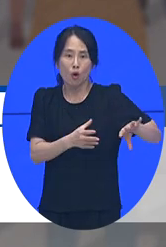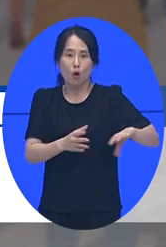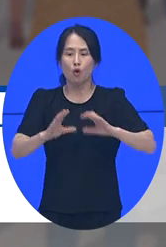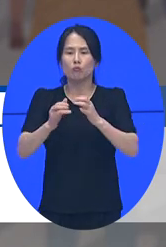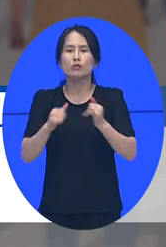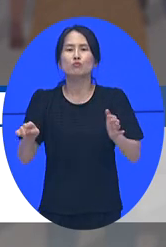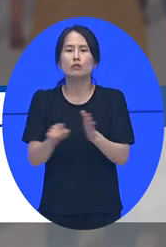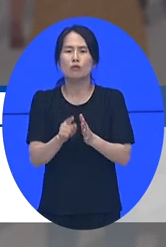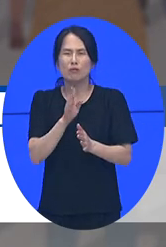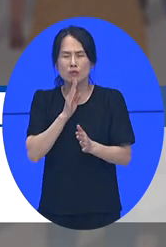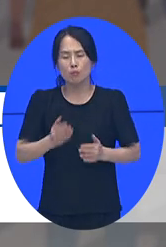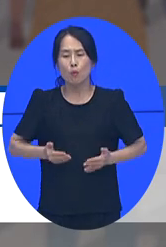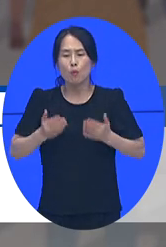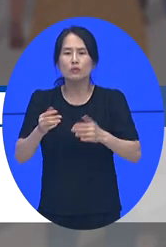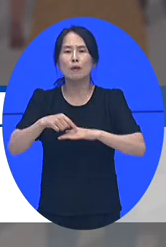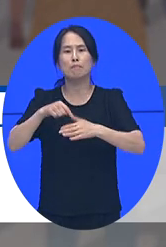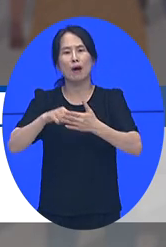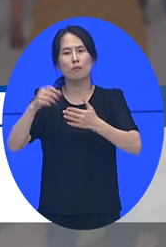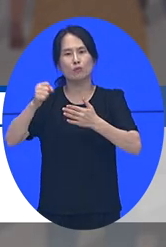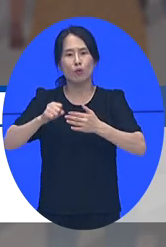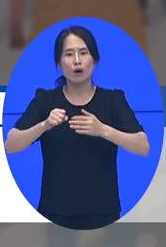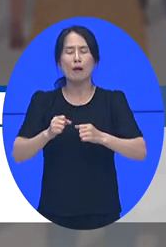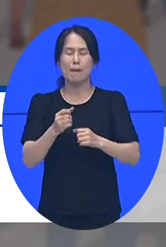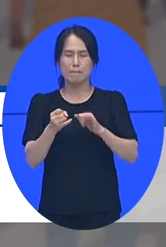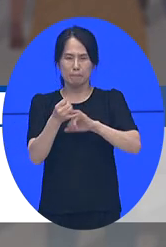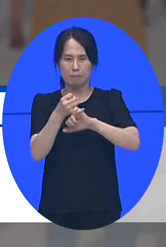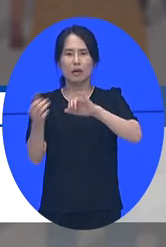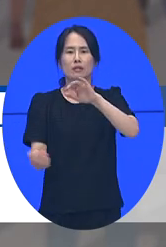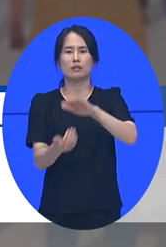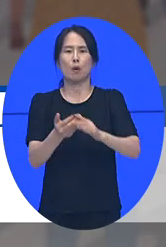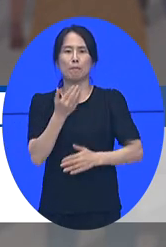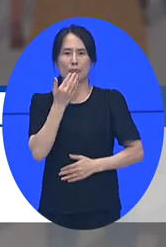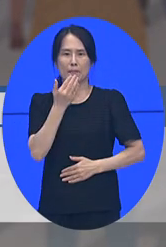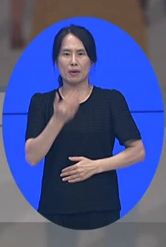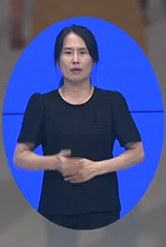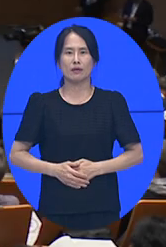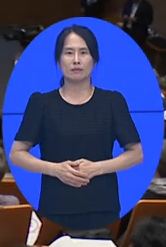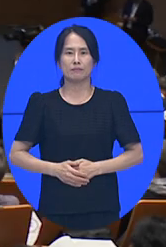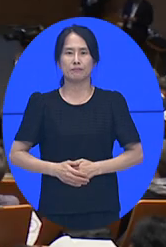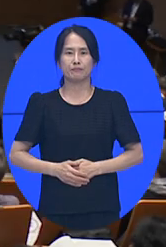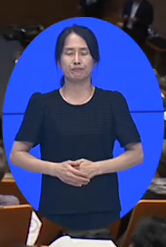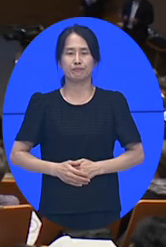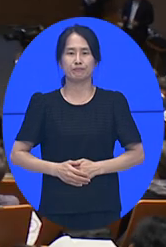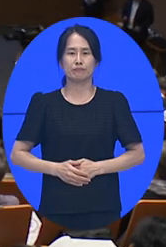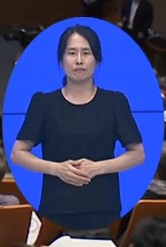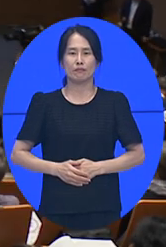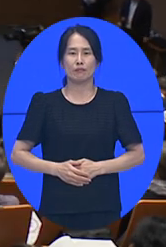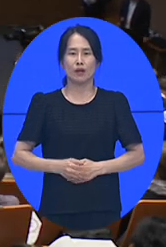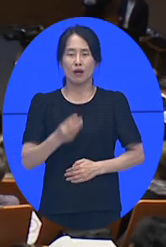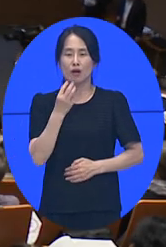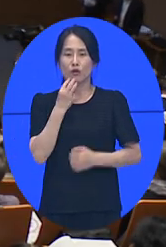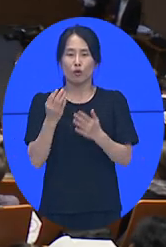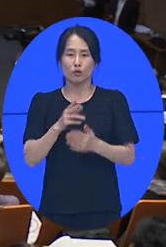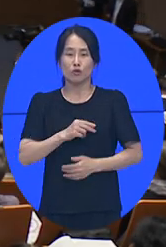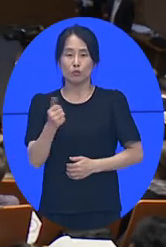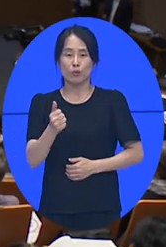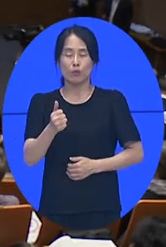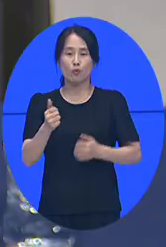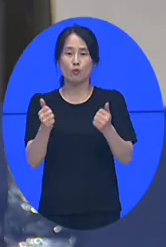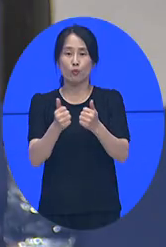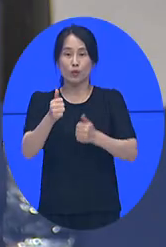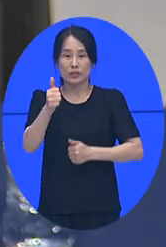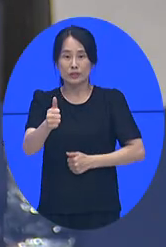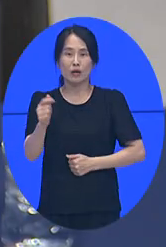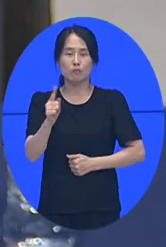정말 봉사하는 그런 마음으로 한다면은 저는 반드시 위로 내리라고 생각을 합니다 염정의 경기도회 의장은 지역